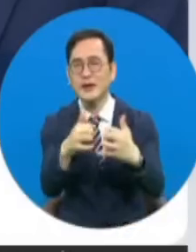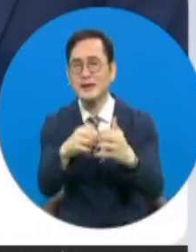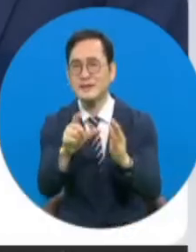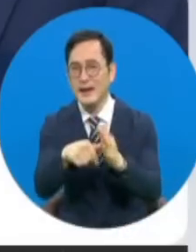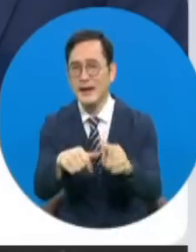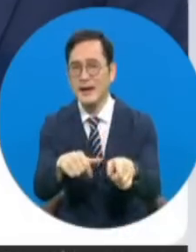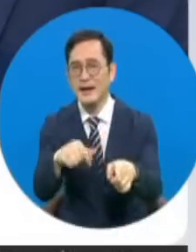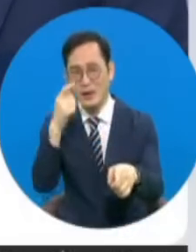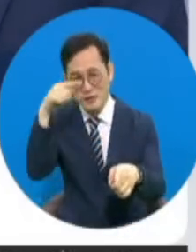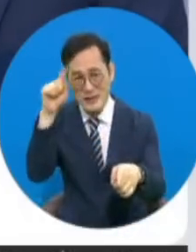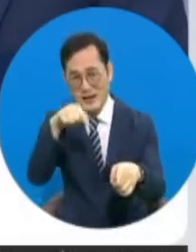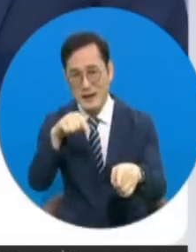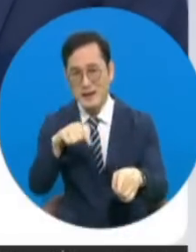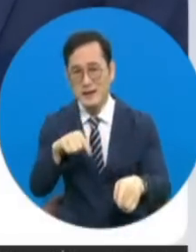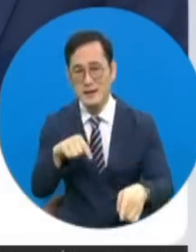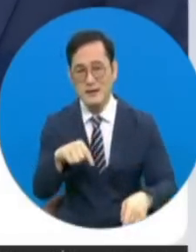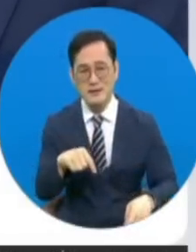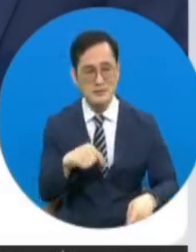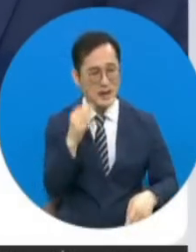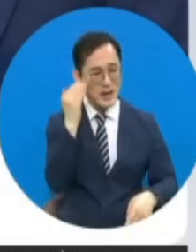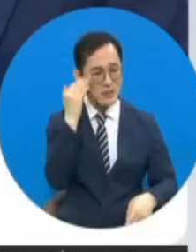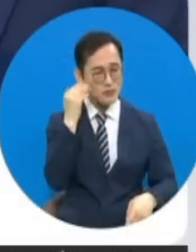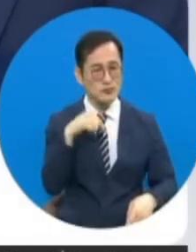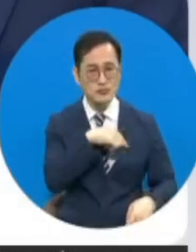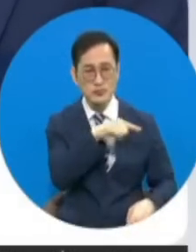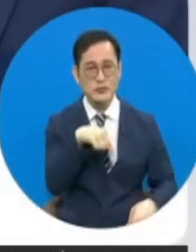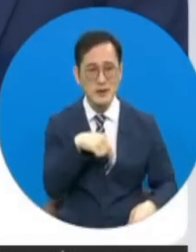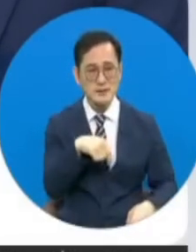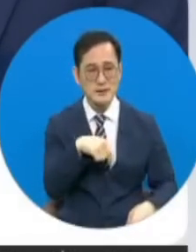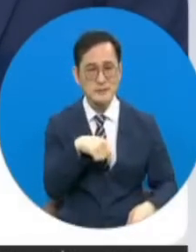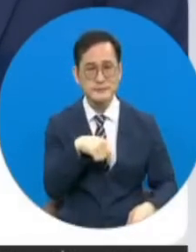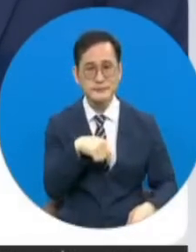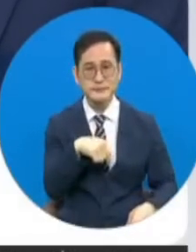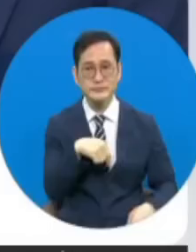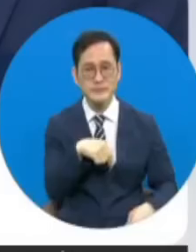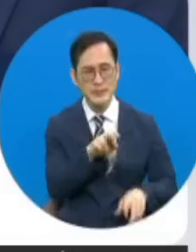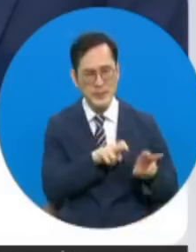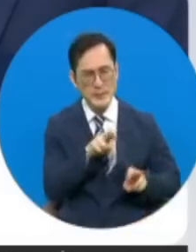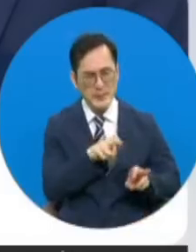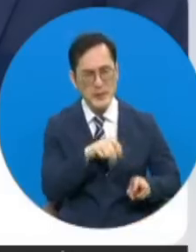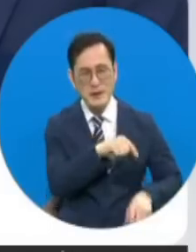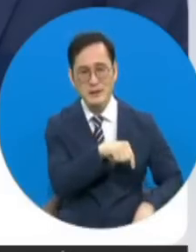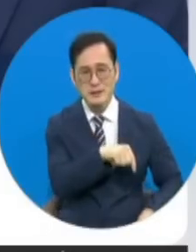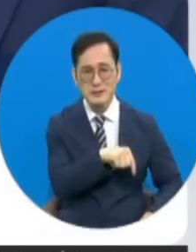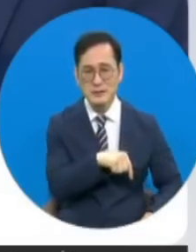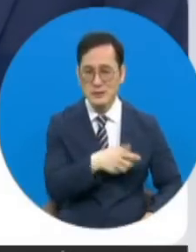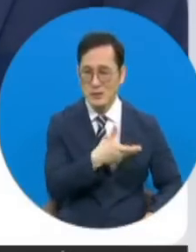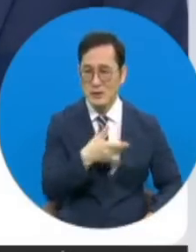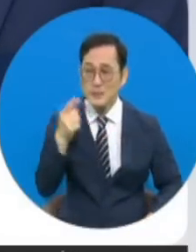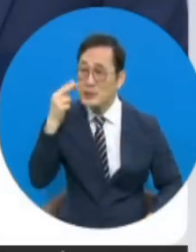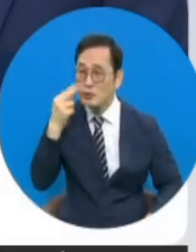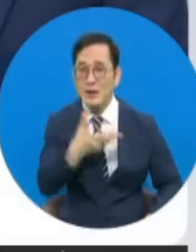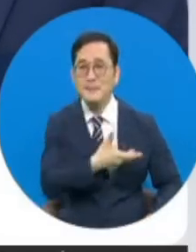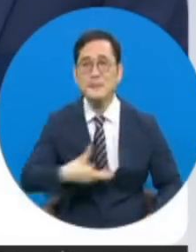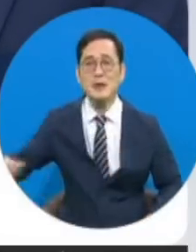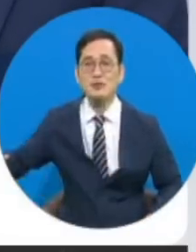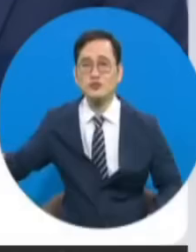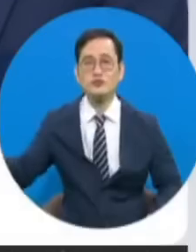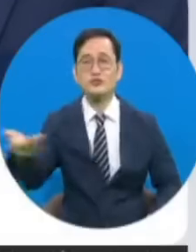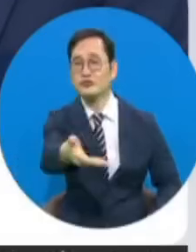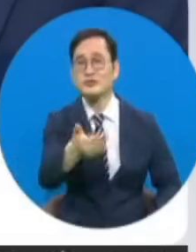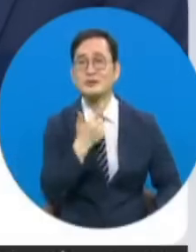우리 탄약을 빌려주었기 때문에 혹시나이 빌려주는 것 때문에 우리가 가지고 있는 미사례 양이 적으면